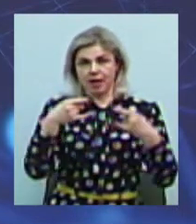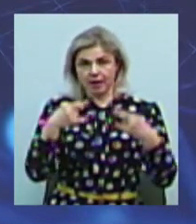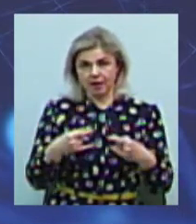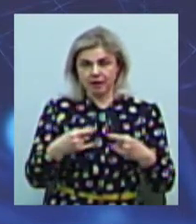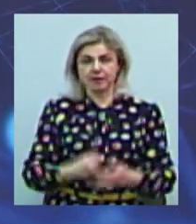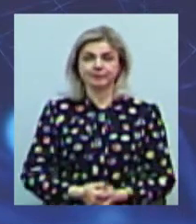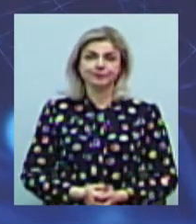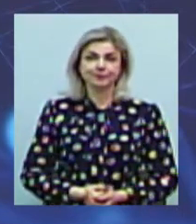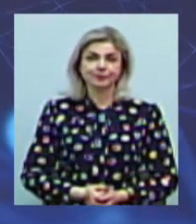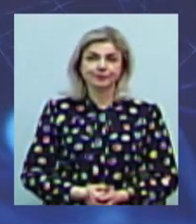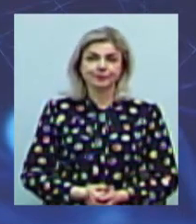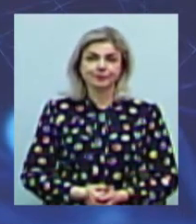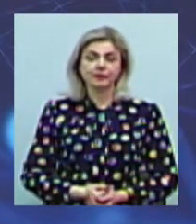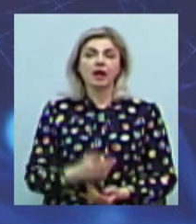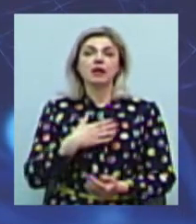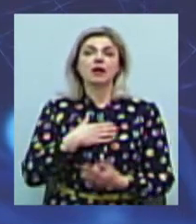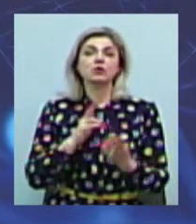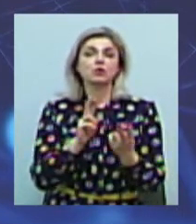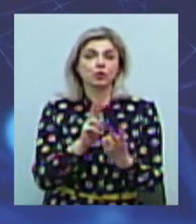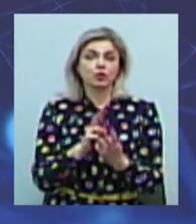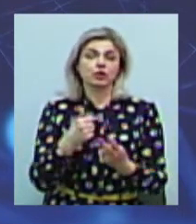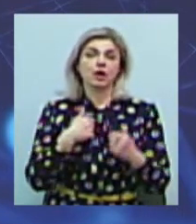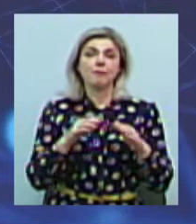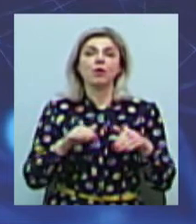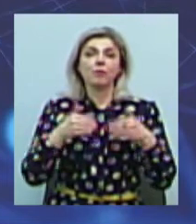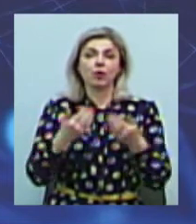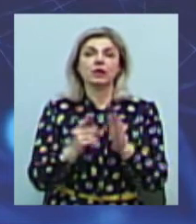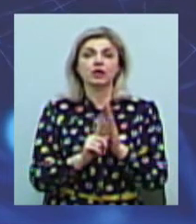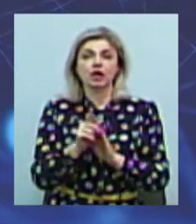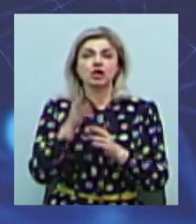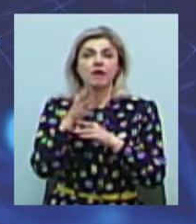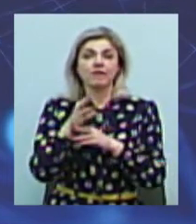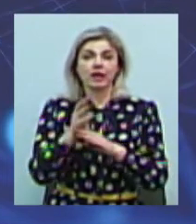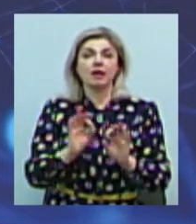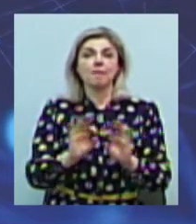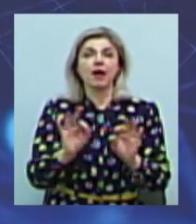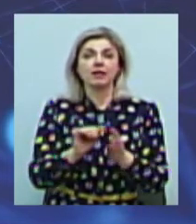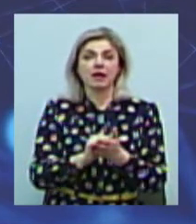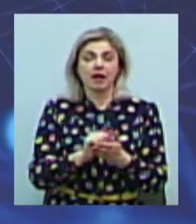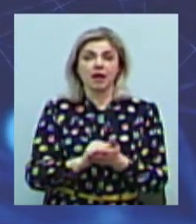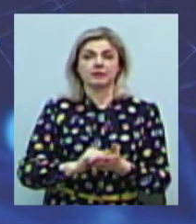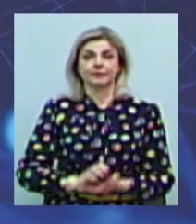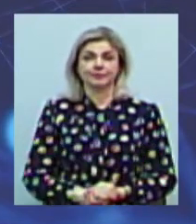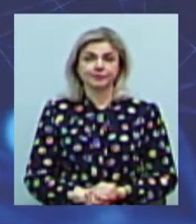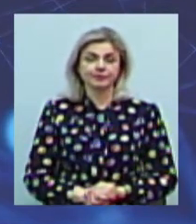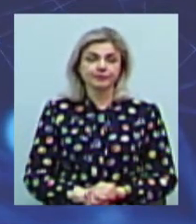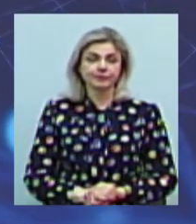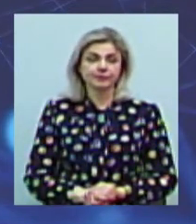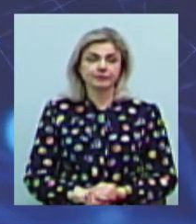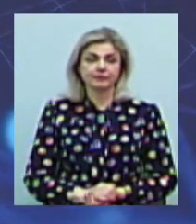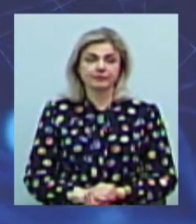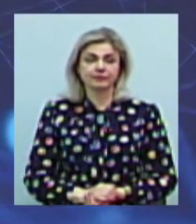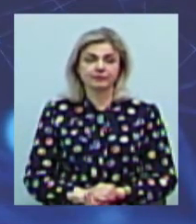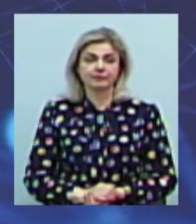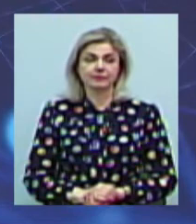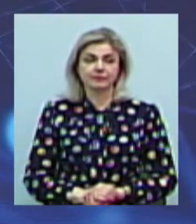76 92 33. І нашу зустріч я пропоную розпочати з відеоматеріалу мого колеги Федора Бондаря, який